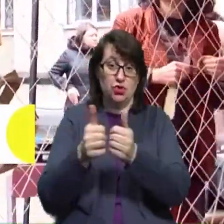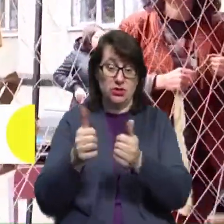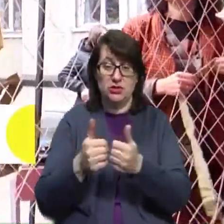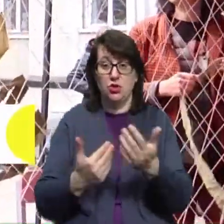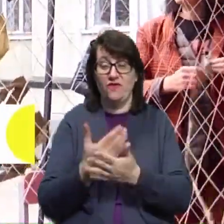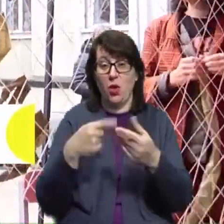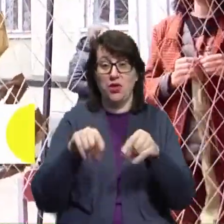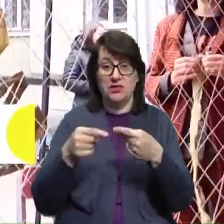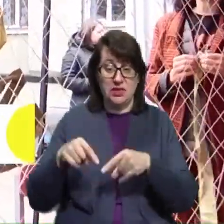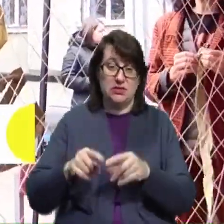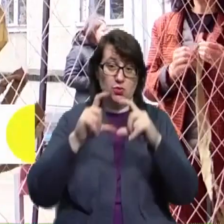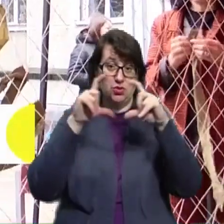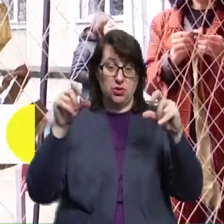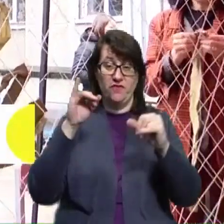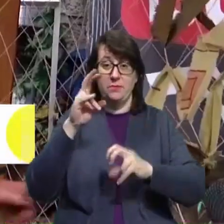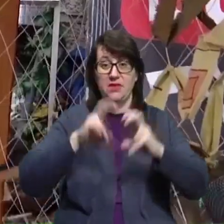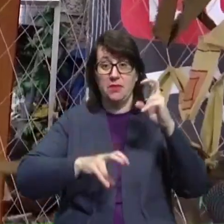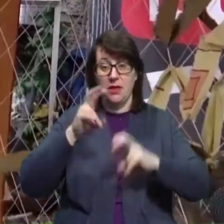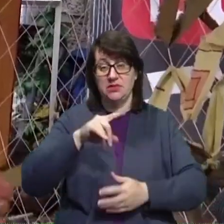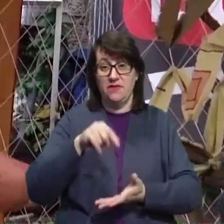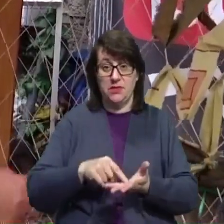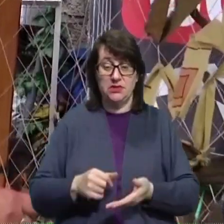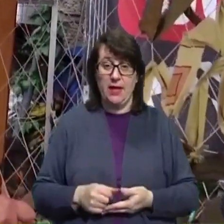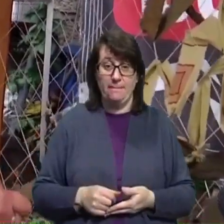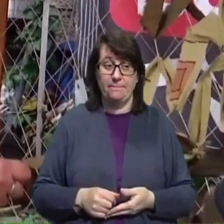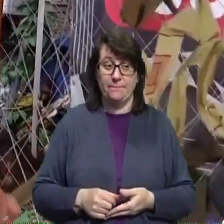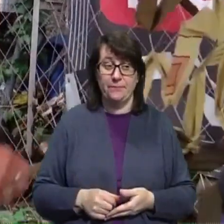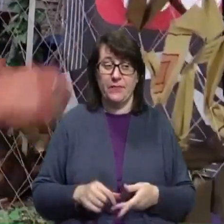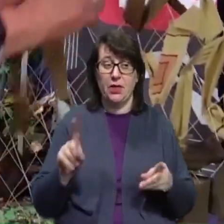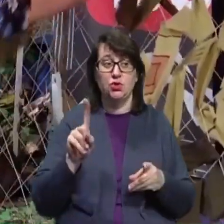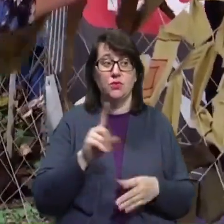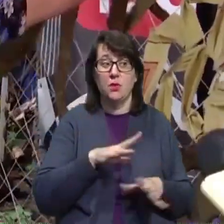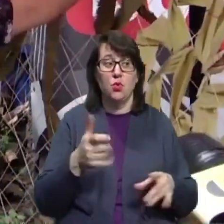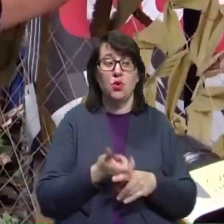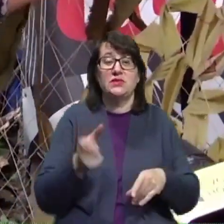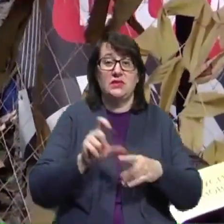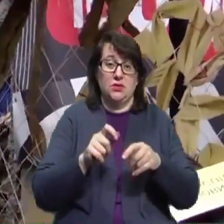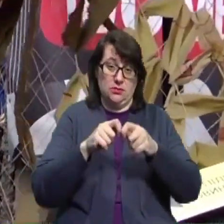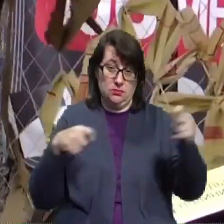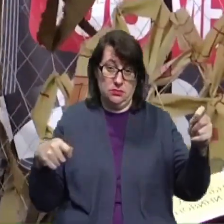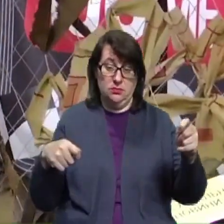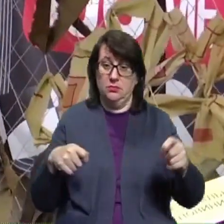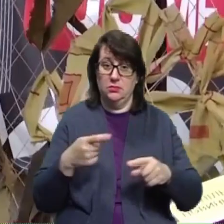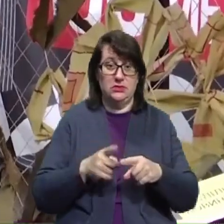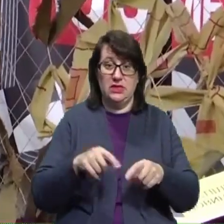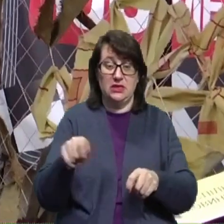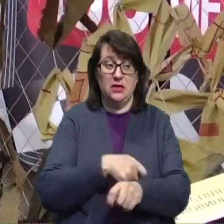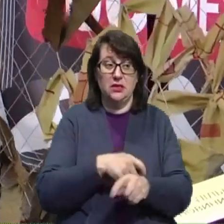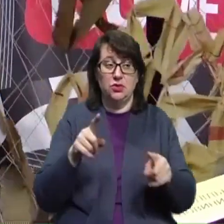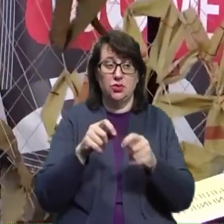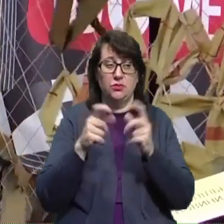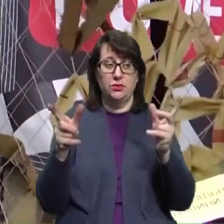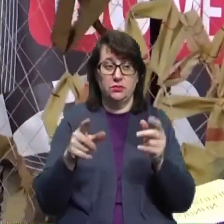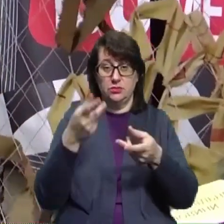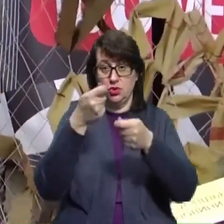організації, установи та підприємства міста. Щоб дуже не було натягнуто, бо як ми натягуємо, то ця тканина що робить?